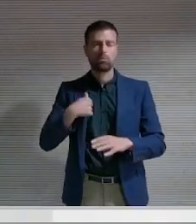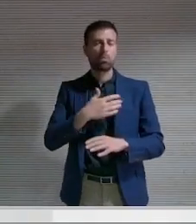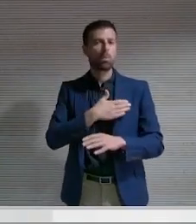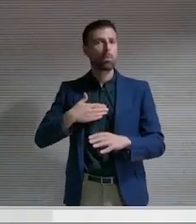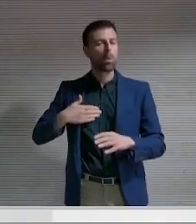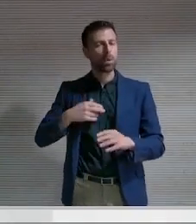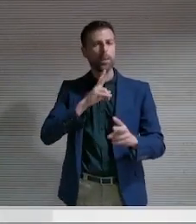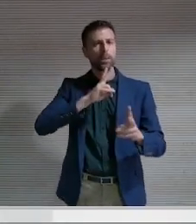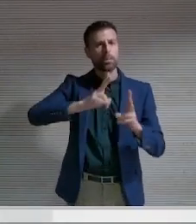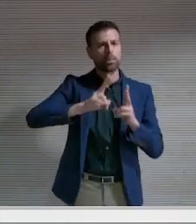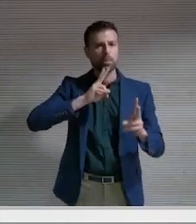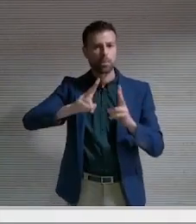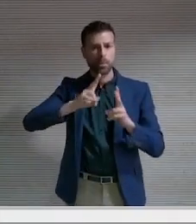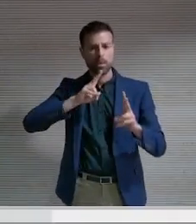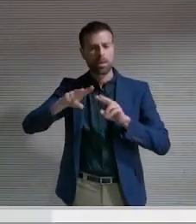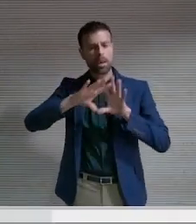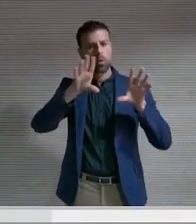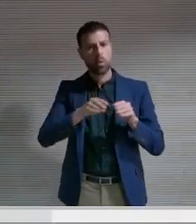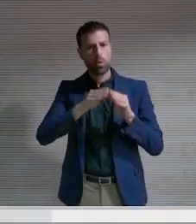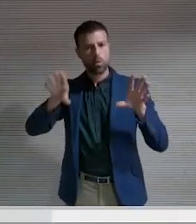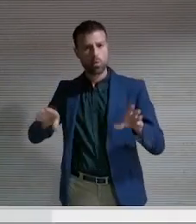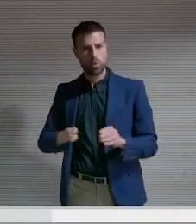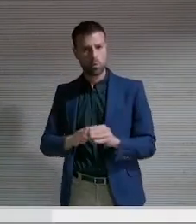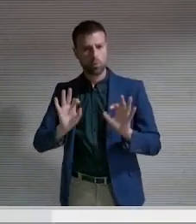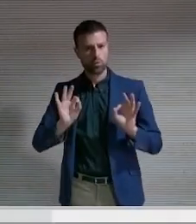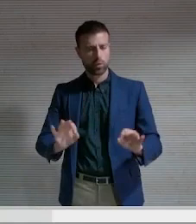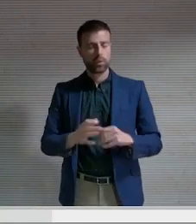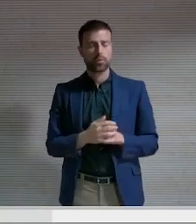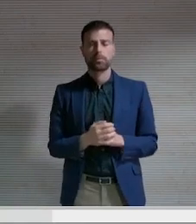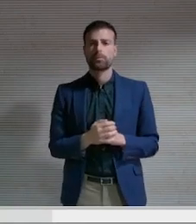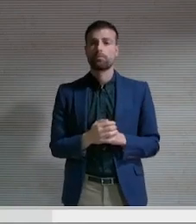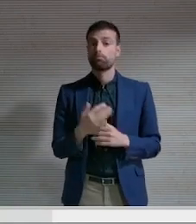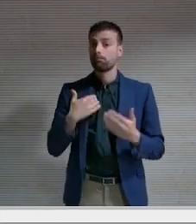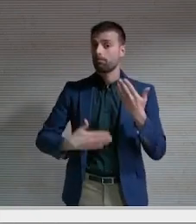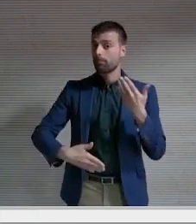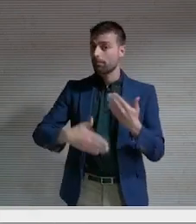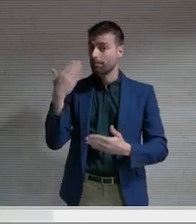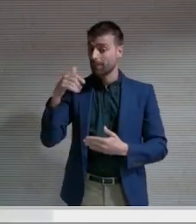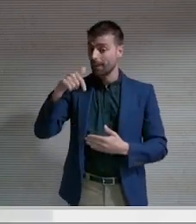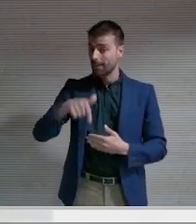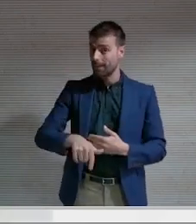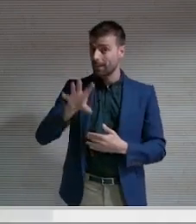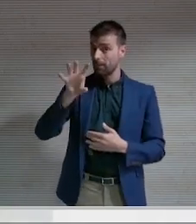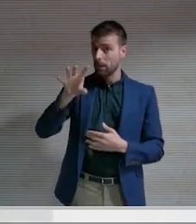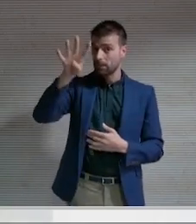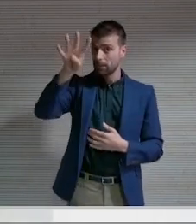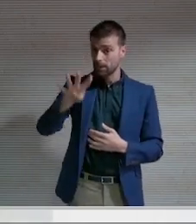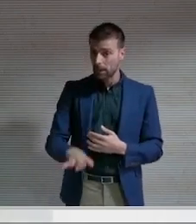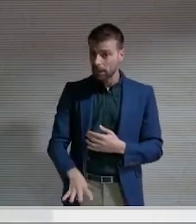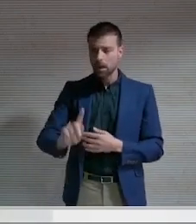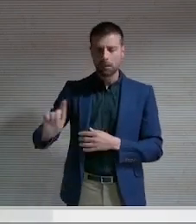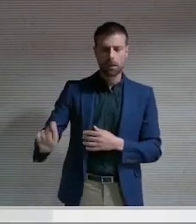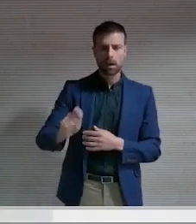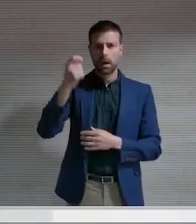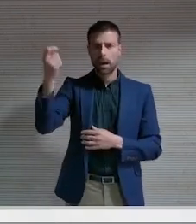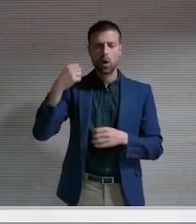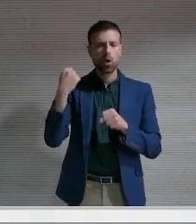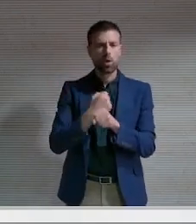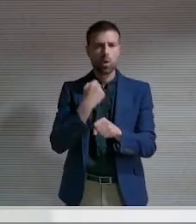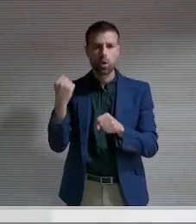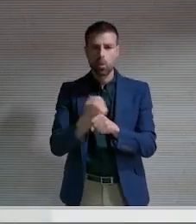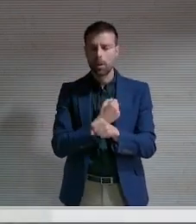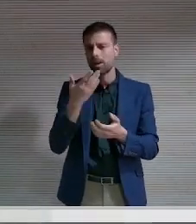destacar algunes conclusions. D'entrada, al nostre país, a Catalunya, hi ha un rècord d'ocupació en un mes d'abril des